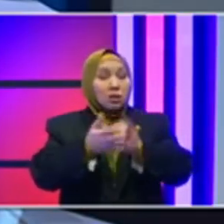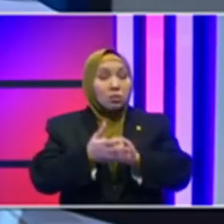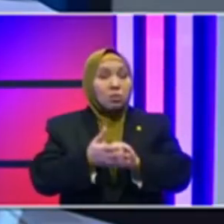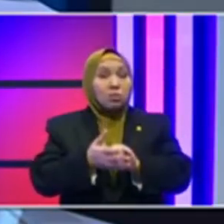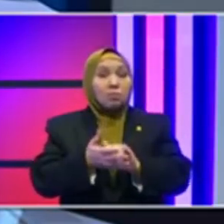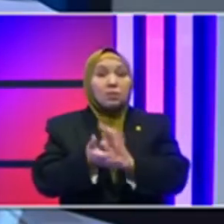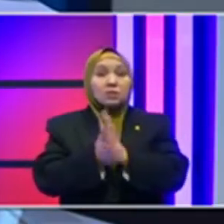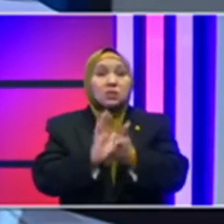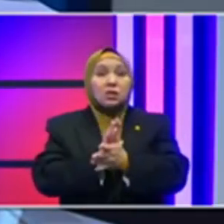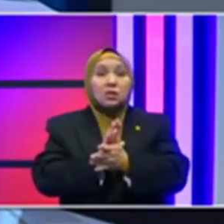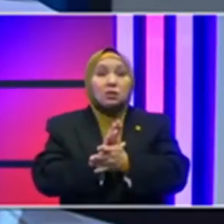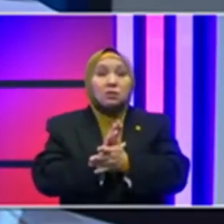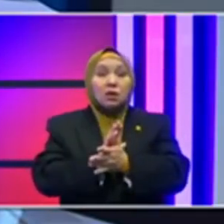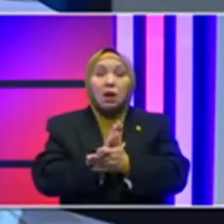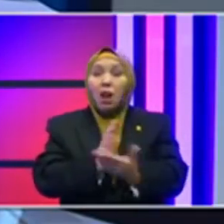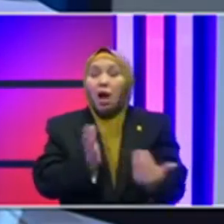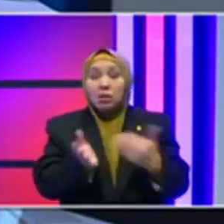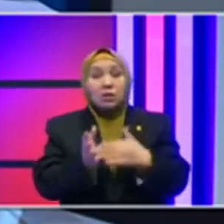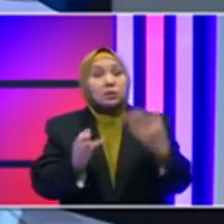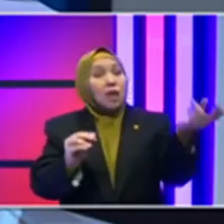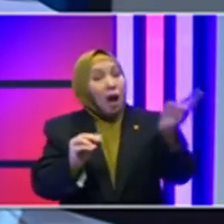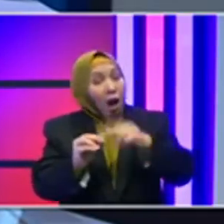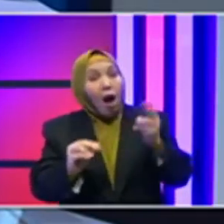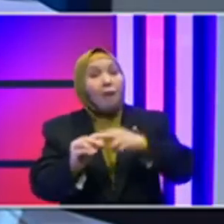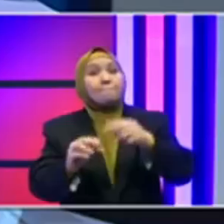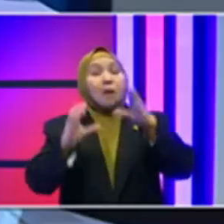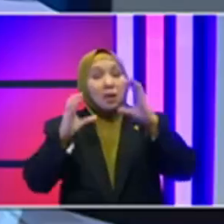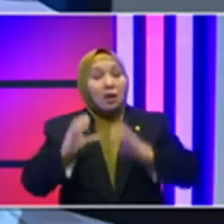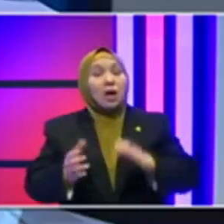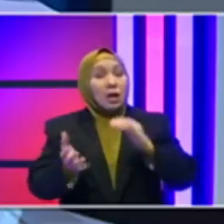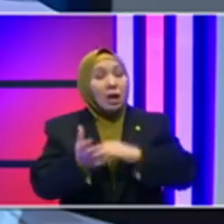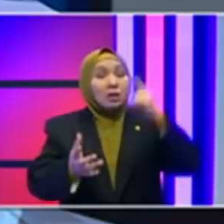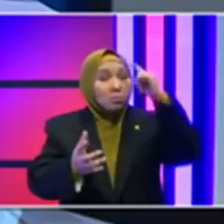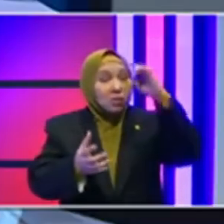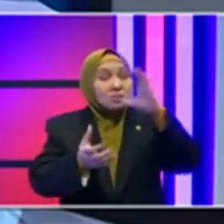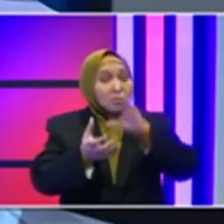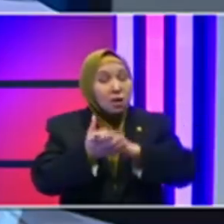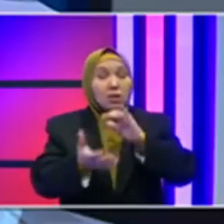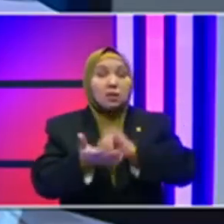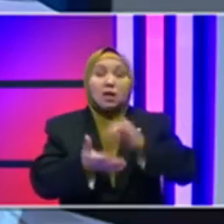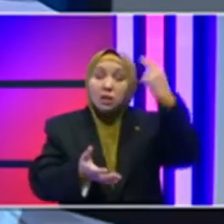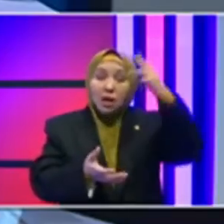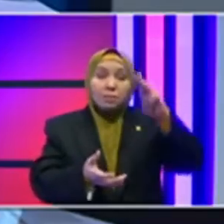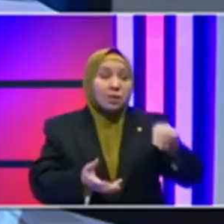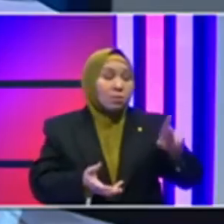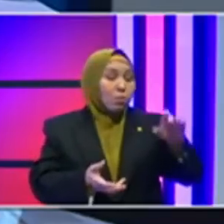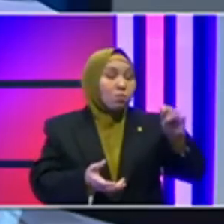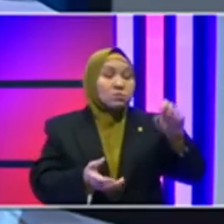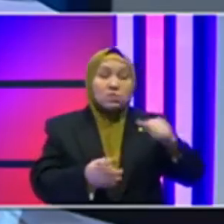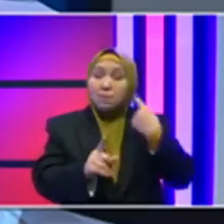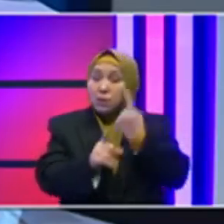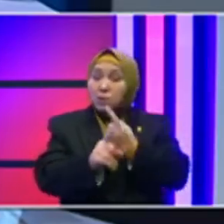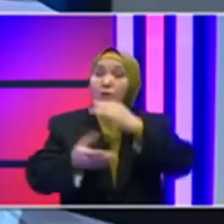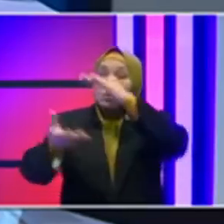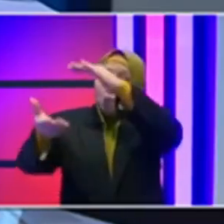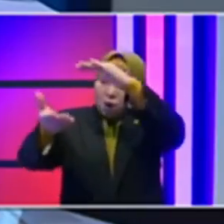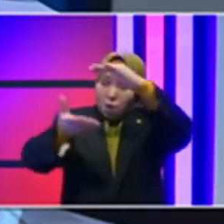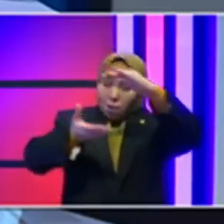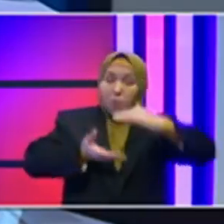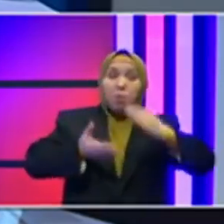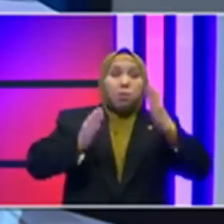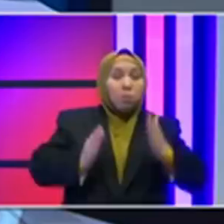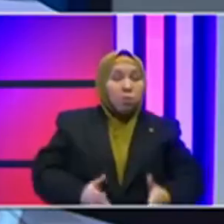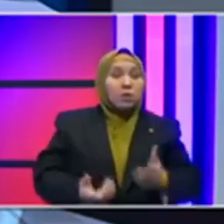menjadikan mereka semakin yakin semakin percaya bahwa Nabi Musa benar-benar utusan daripada Allah